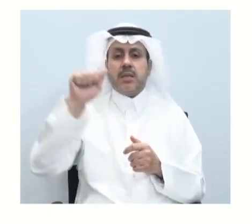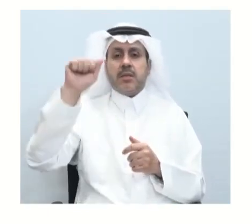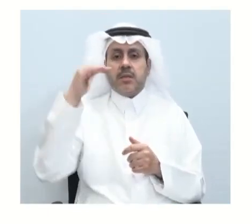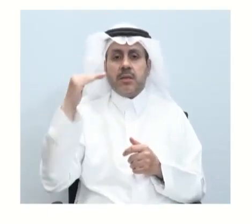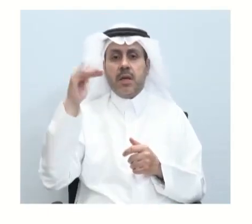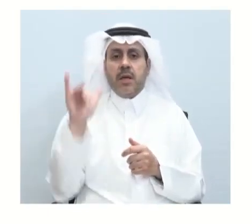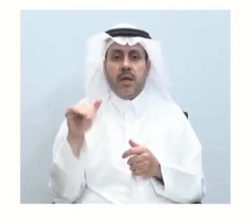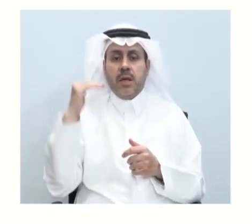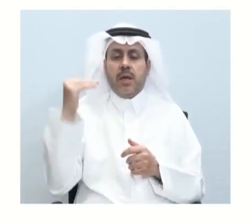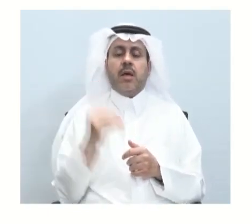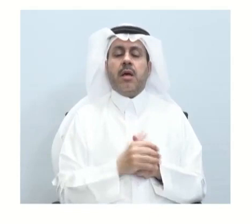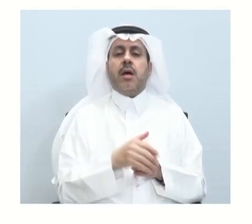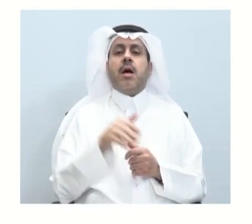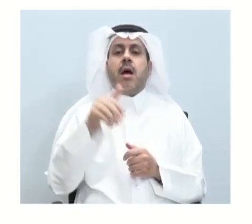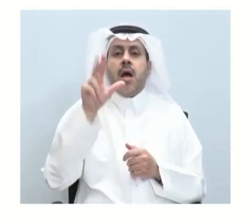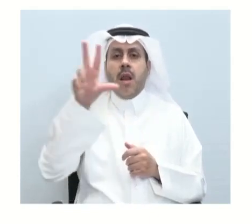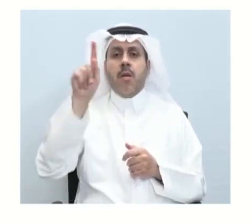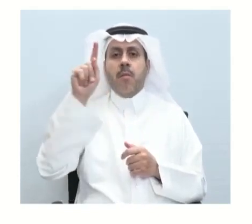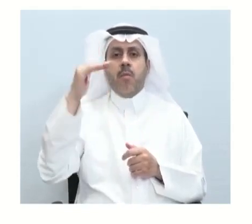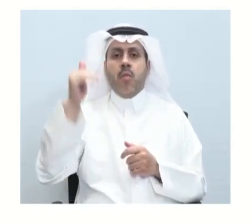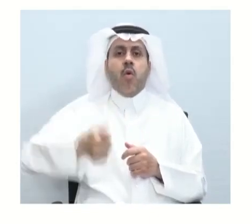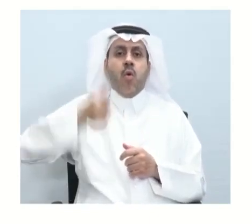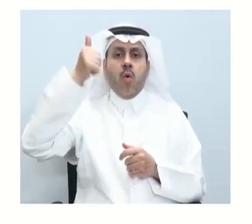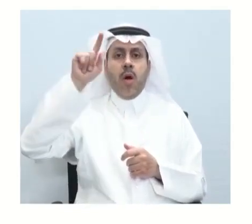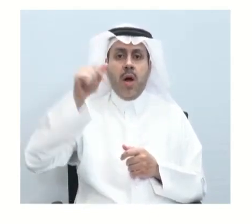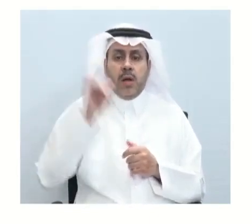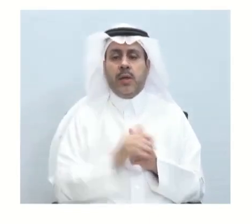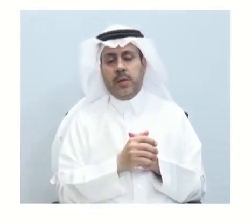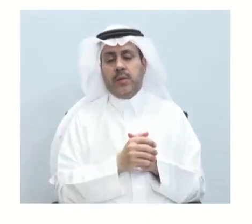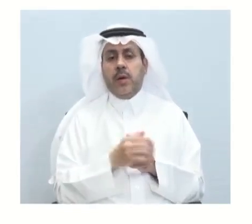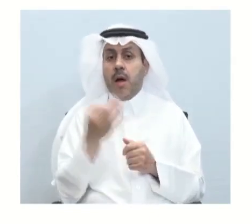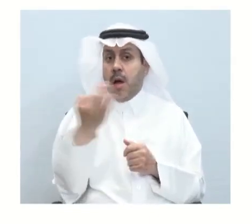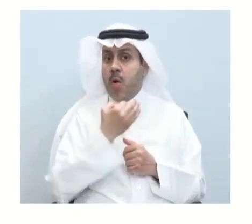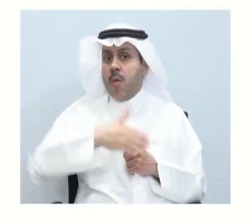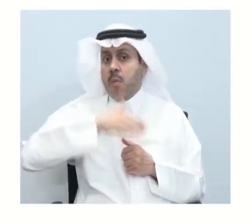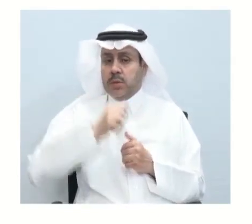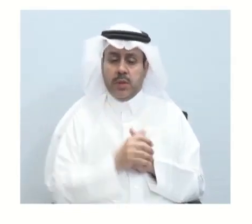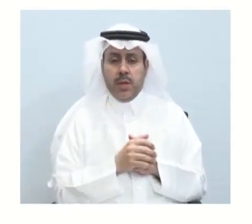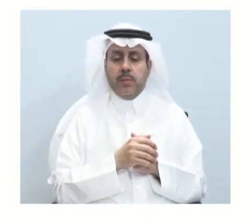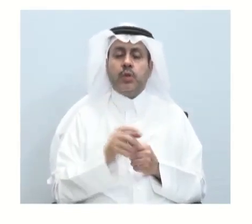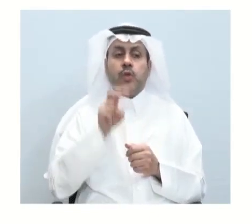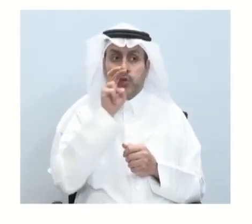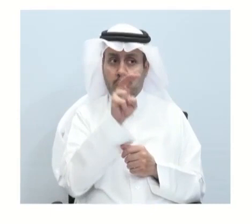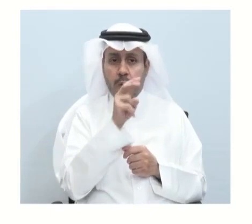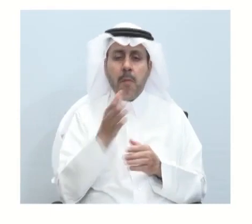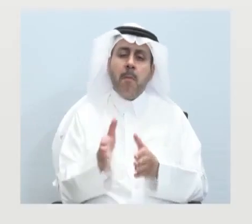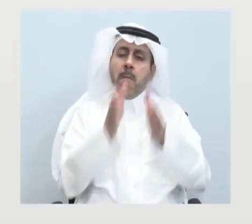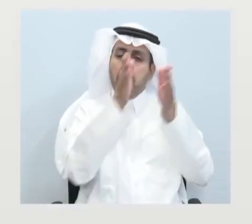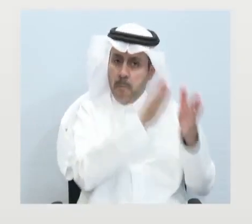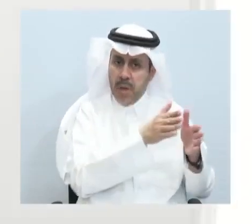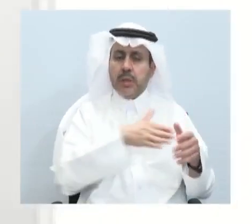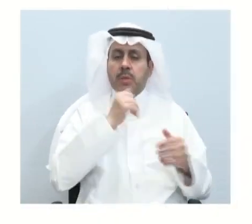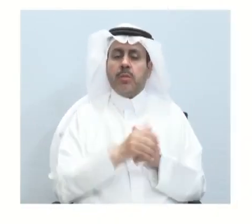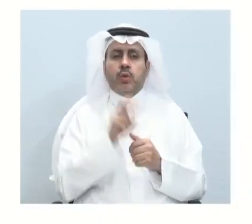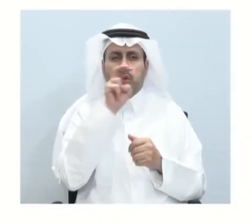الله في كتاب الفتن في باب قول النبي صلى الله عليه وسلم سترون من بعدي امورا تنكرونها هناك